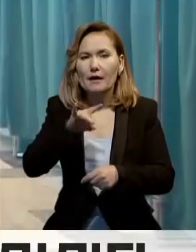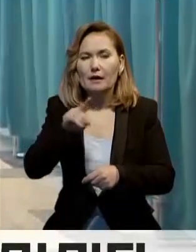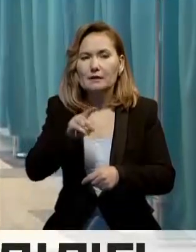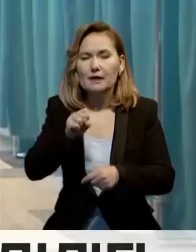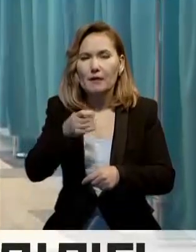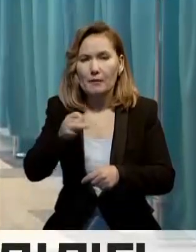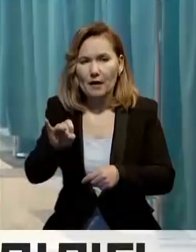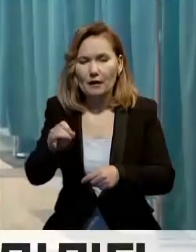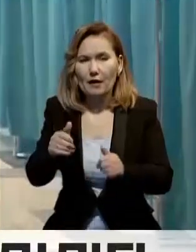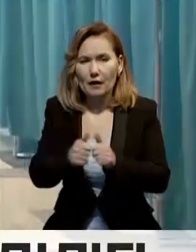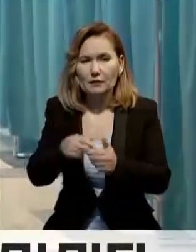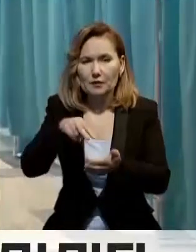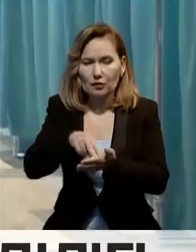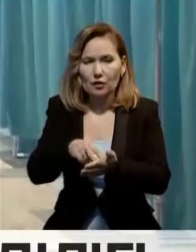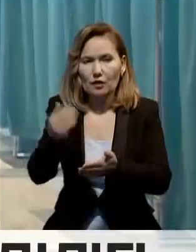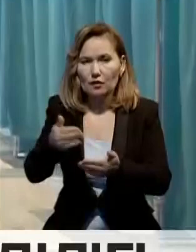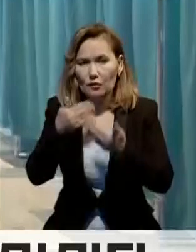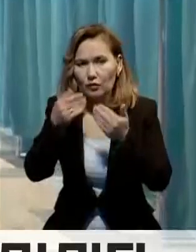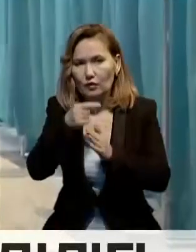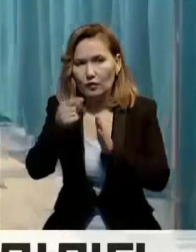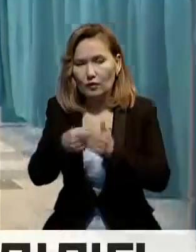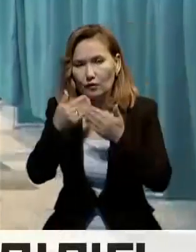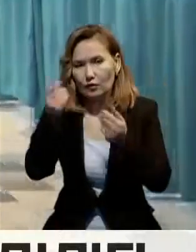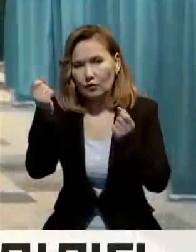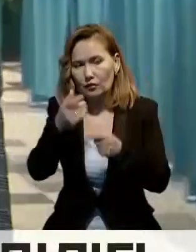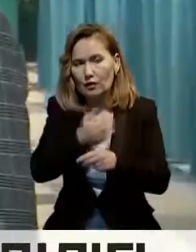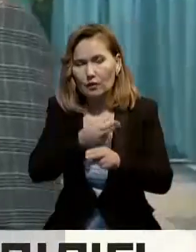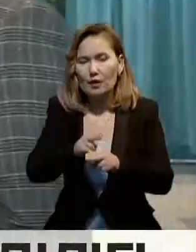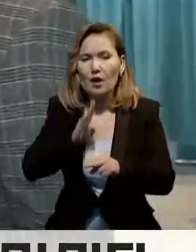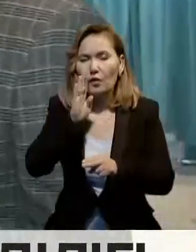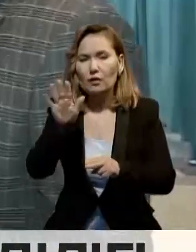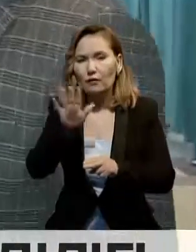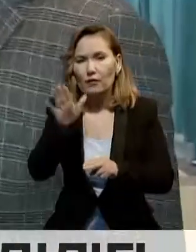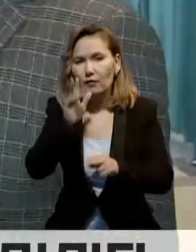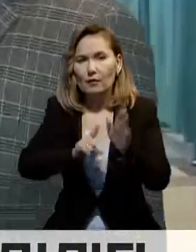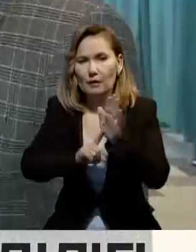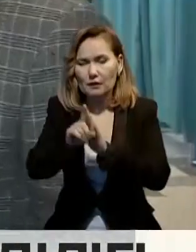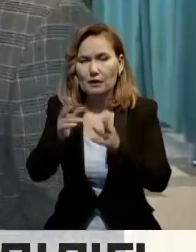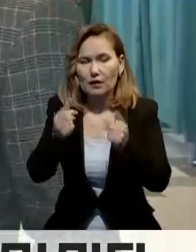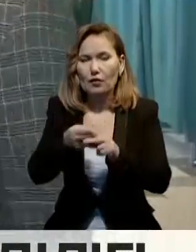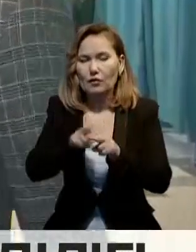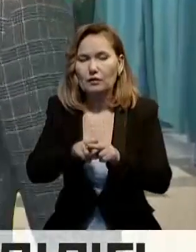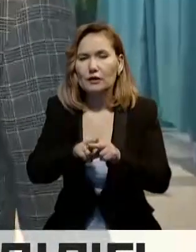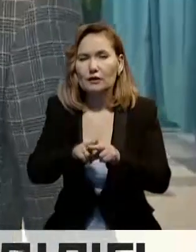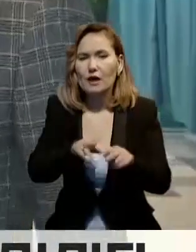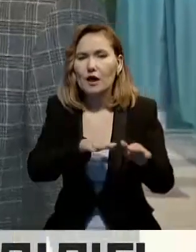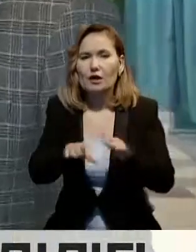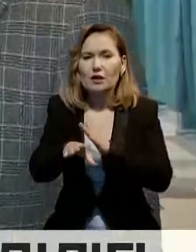кісіге бірнеше сұрақ қойсам деп едім. Сайлау процесі таңнан бері жүрсіздер, таңғы 5-тен бері дедіңіз, иә? Жалпы қалай өтіп жатыр осы процесс?